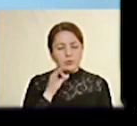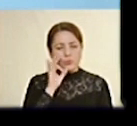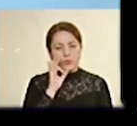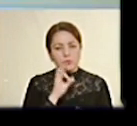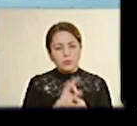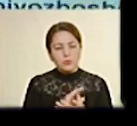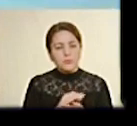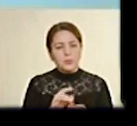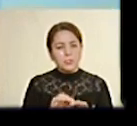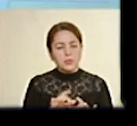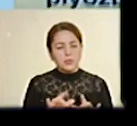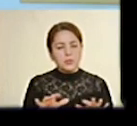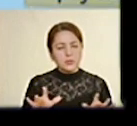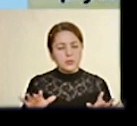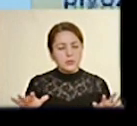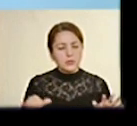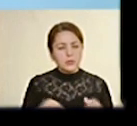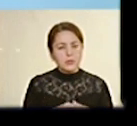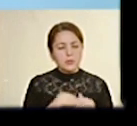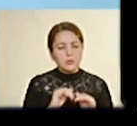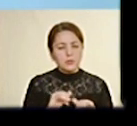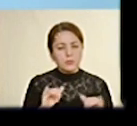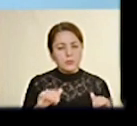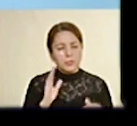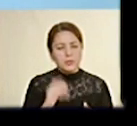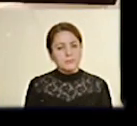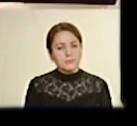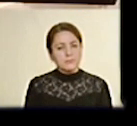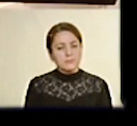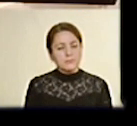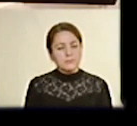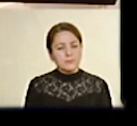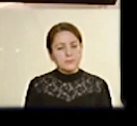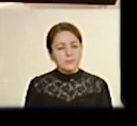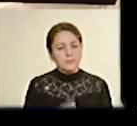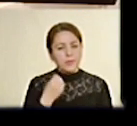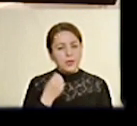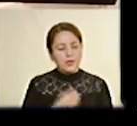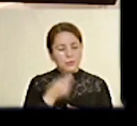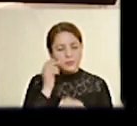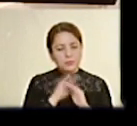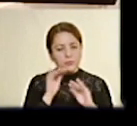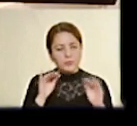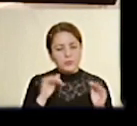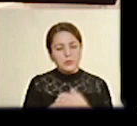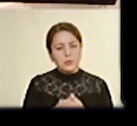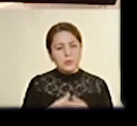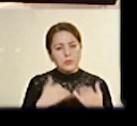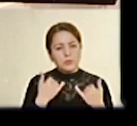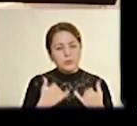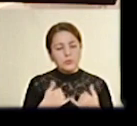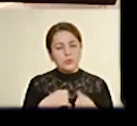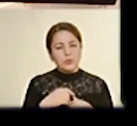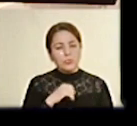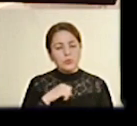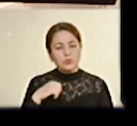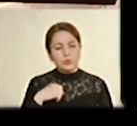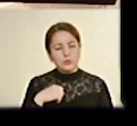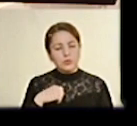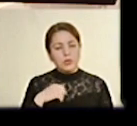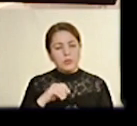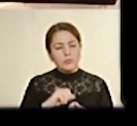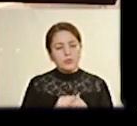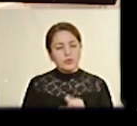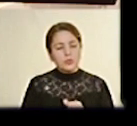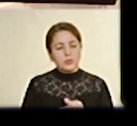javobi ular ildiz poyasidan ko'payadi. Aziz o'quvchilar, bugungi mustahkamlash